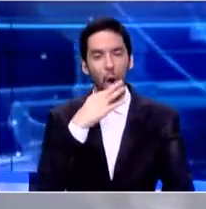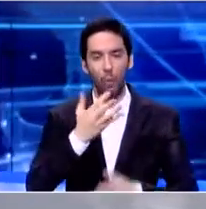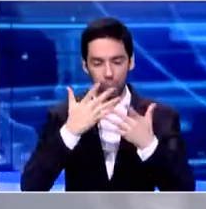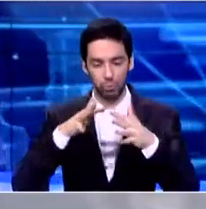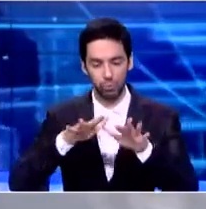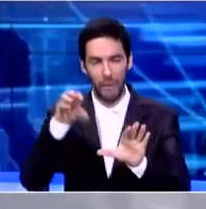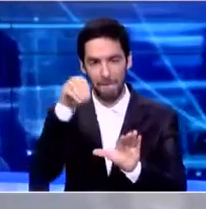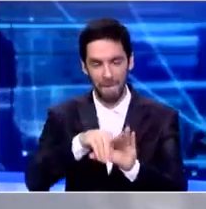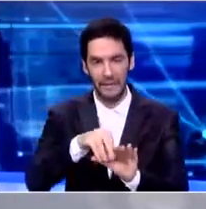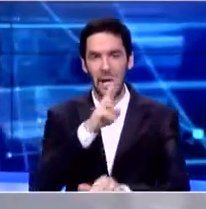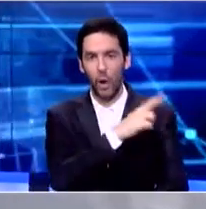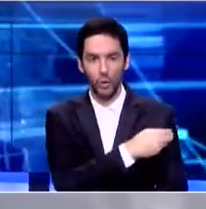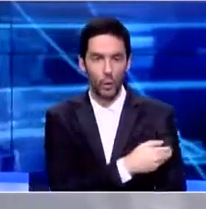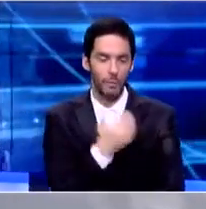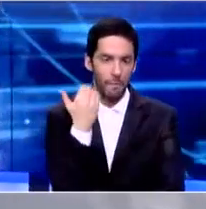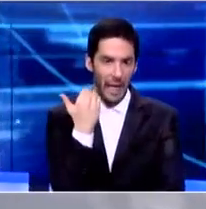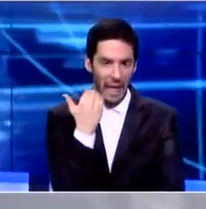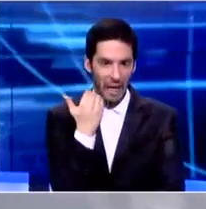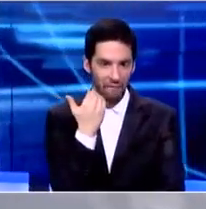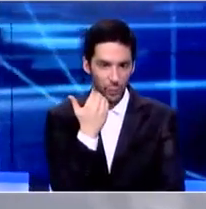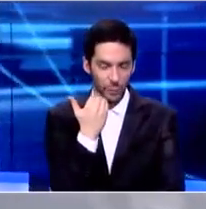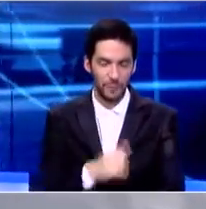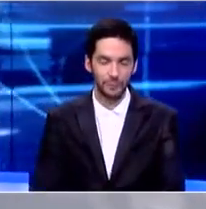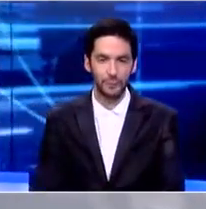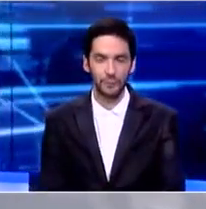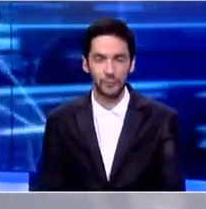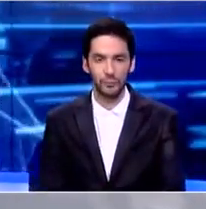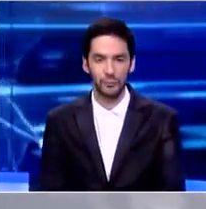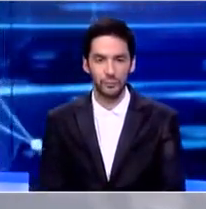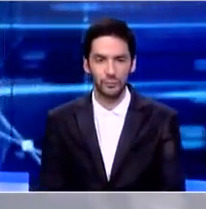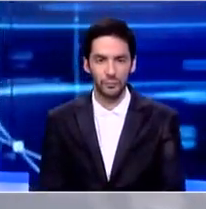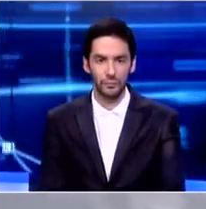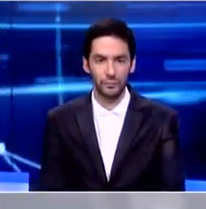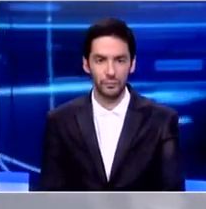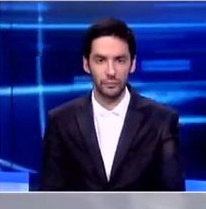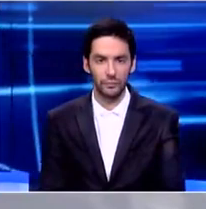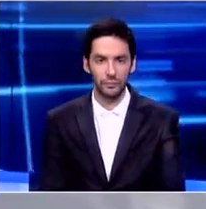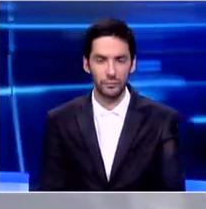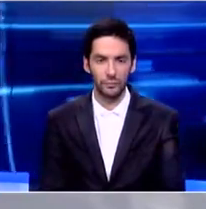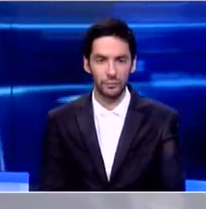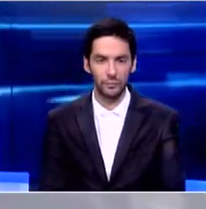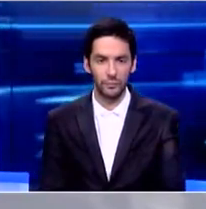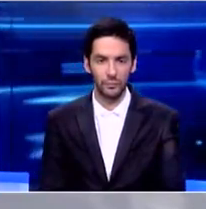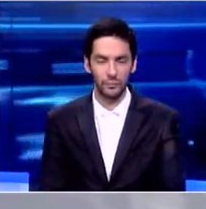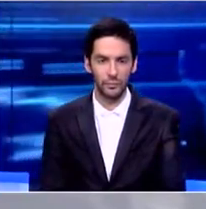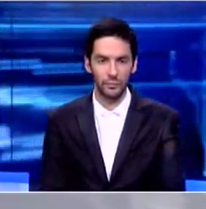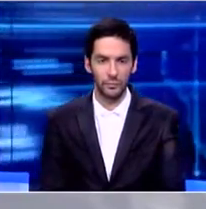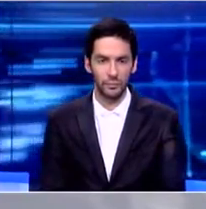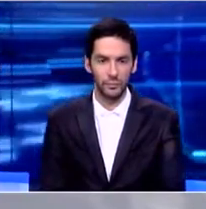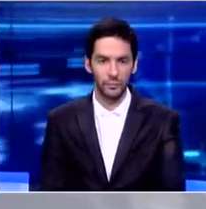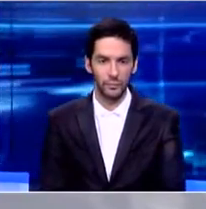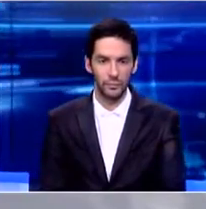των νοσοκομείων ΠΑΦΟ. Υπάρχουν περιστατικά τα οποία αφορούν όχι μόνο δημόσια νοσοκομεία, αλλά